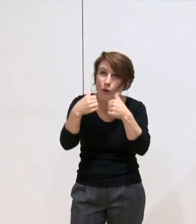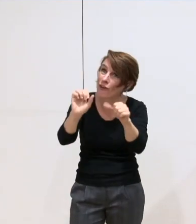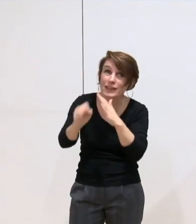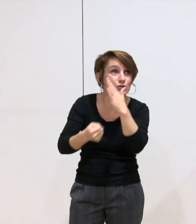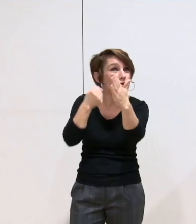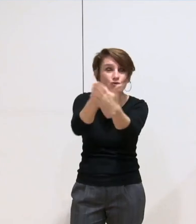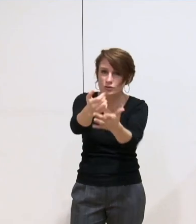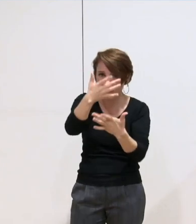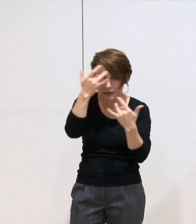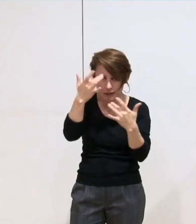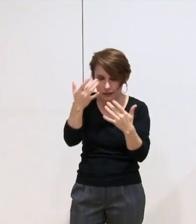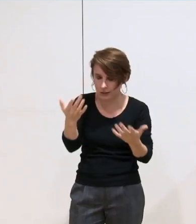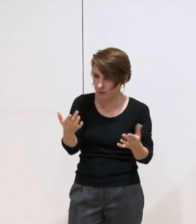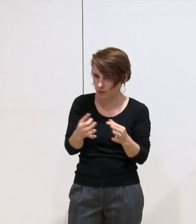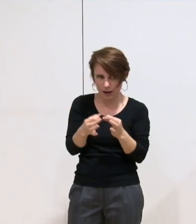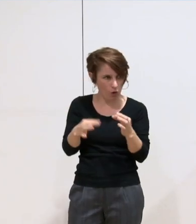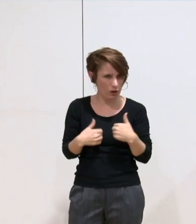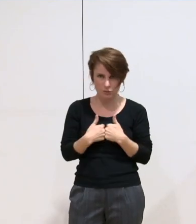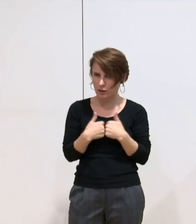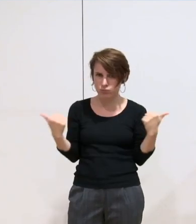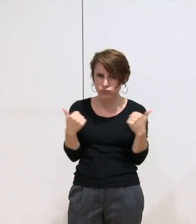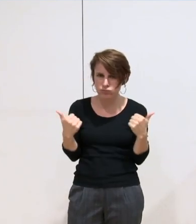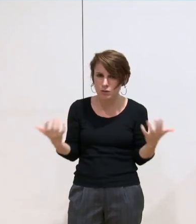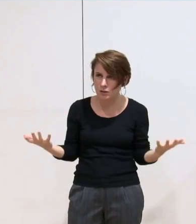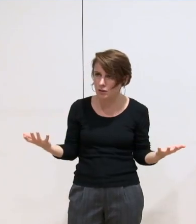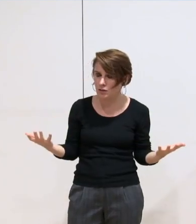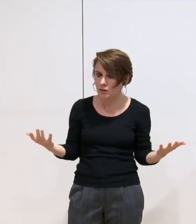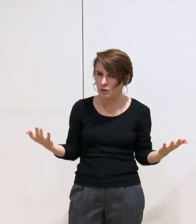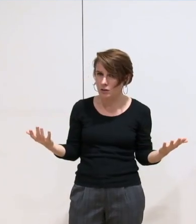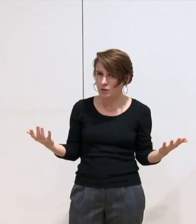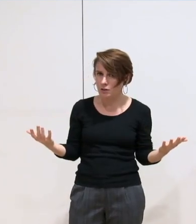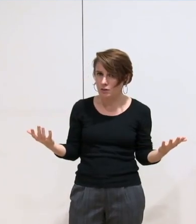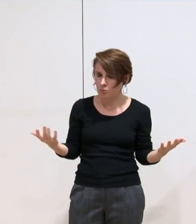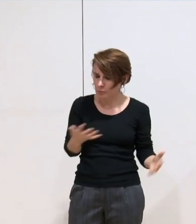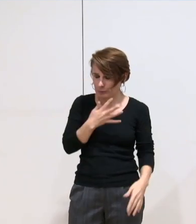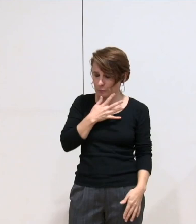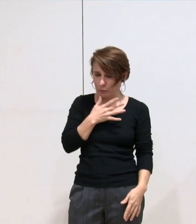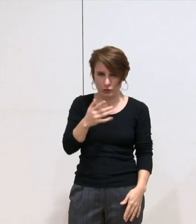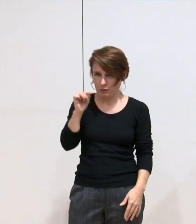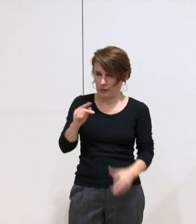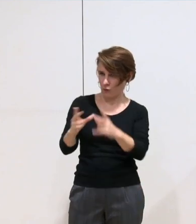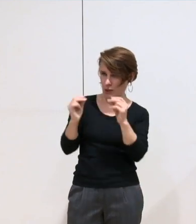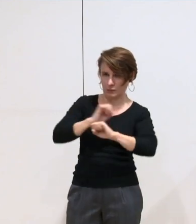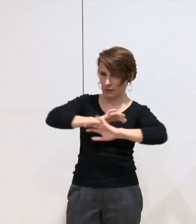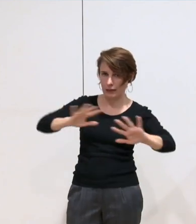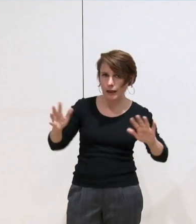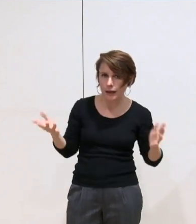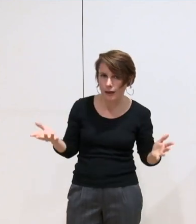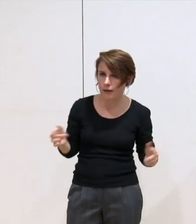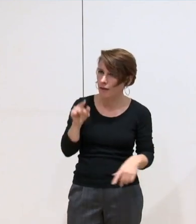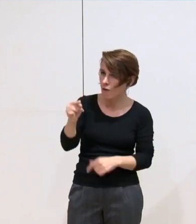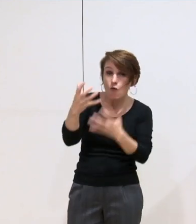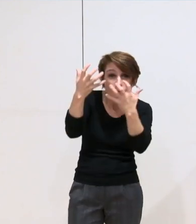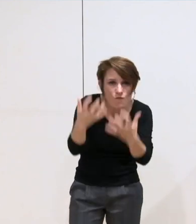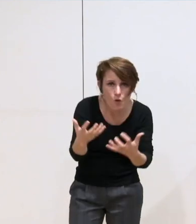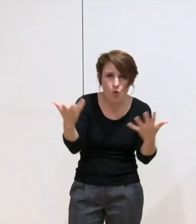contradiction forte ce soir. Et il faudra bien qu'à un moment, elle soit levée sur ce que vous voulez faire